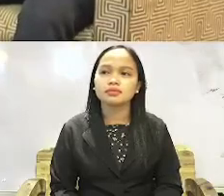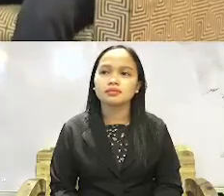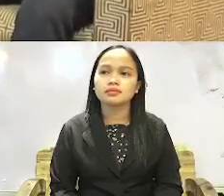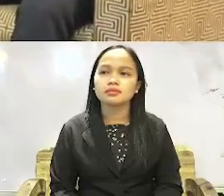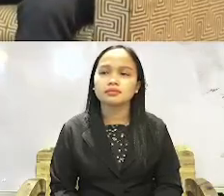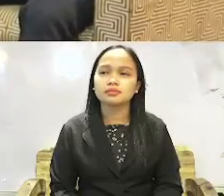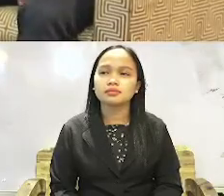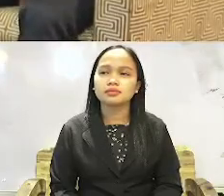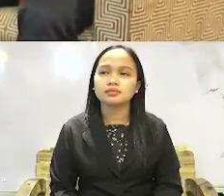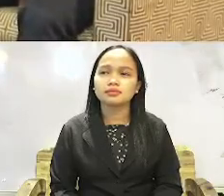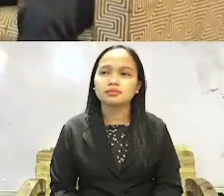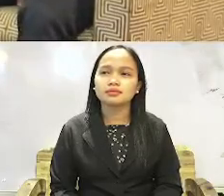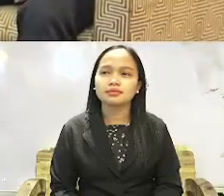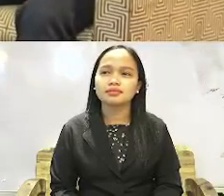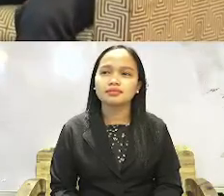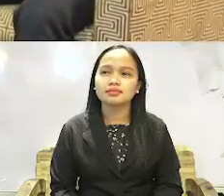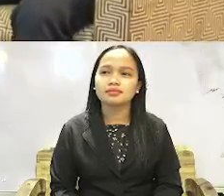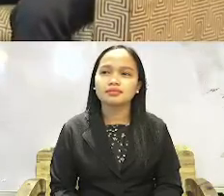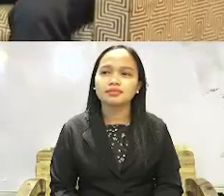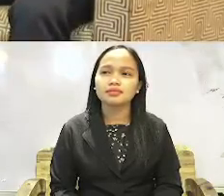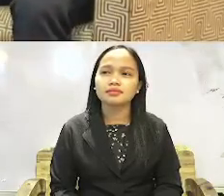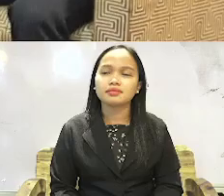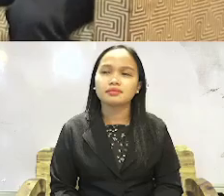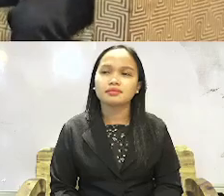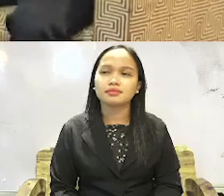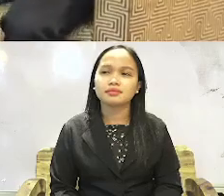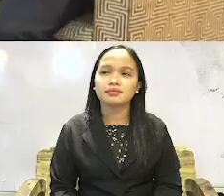Ghost fighter? Ano na yun sa iyo eh.